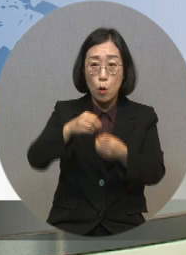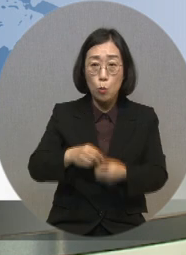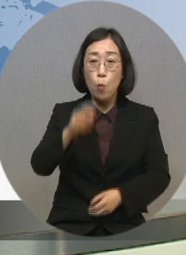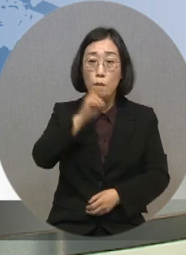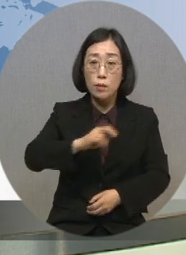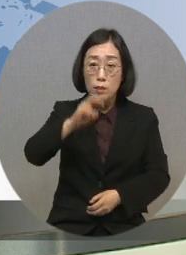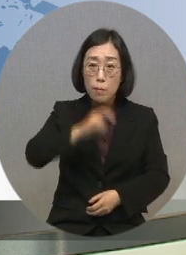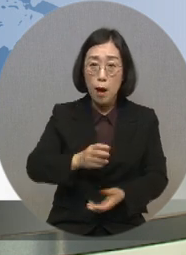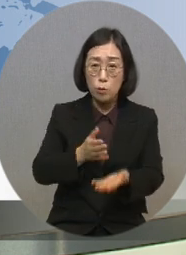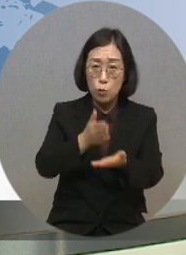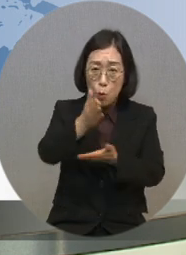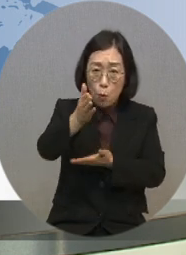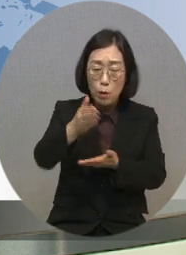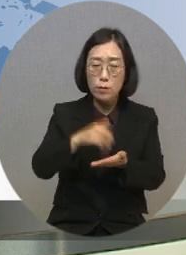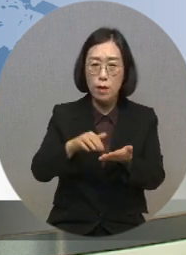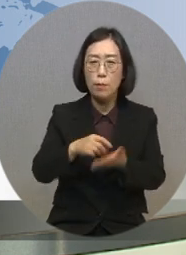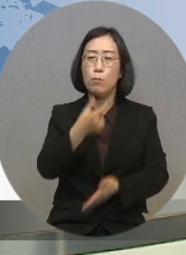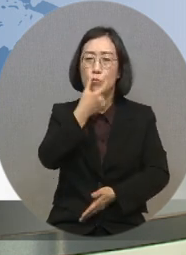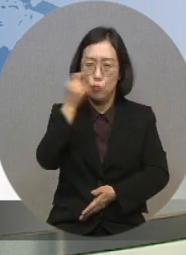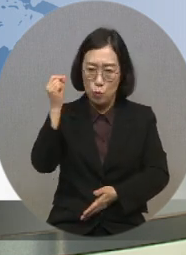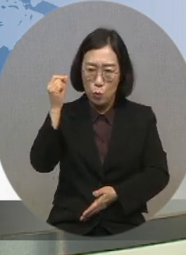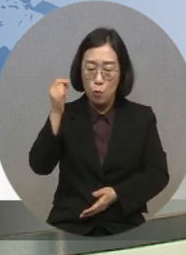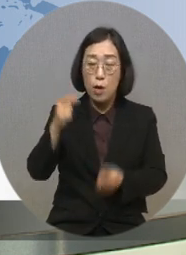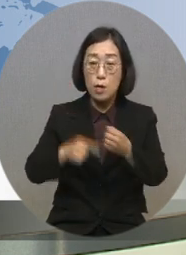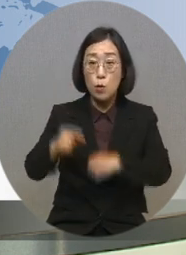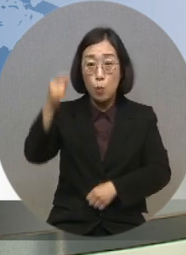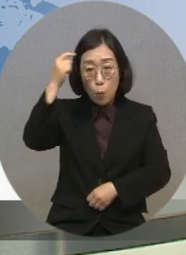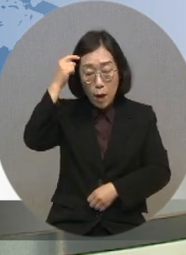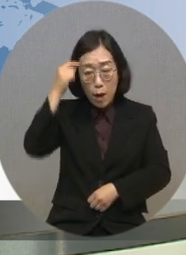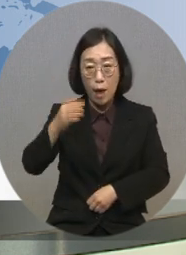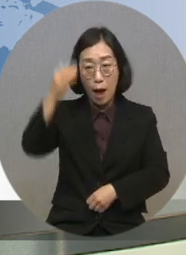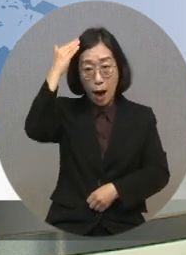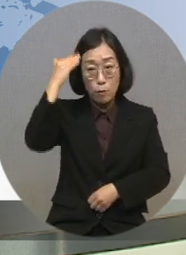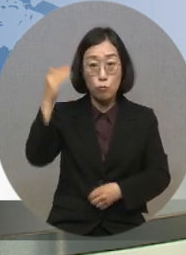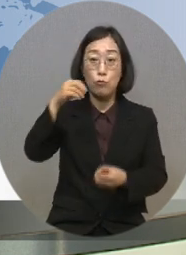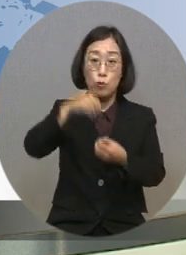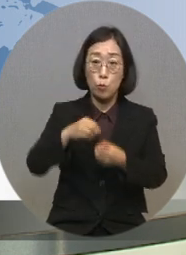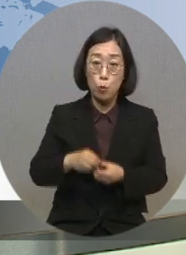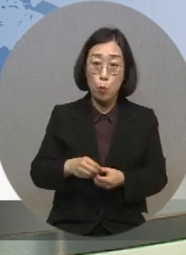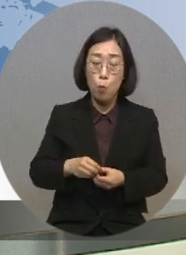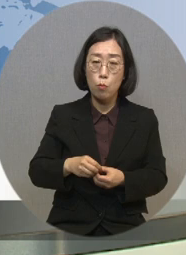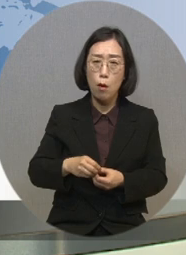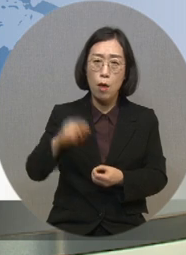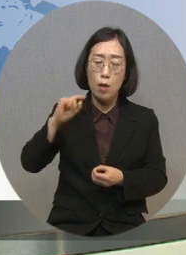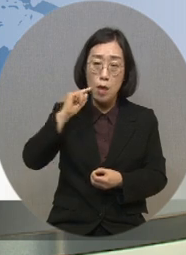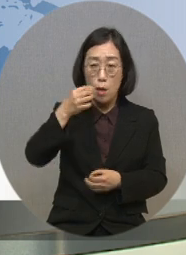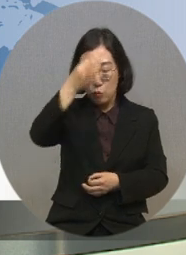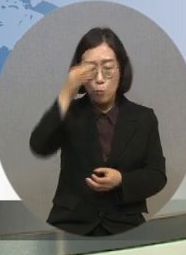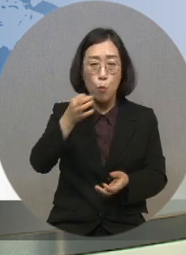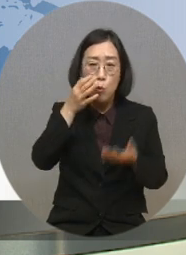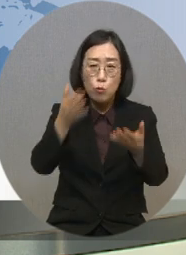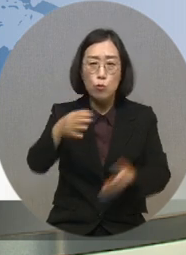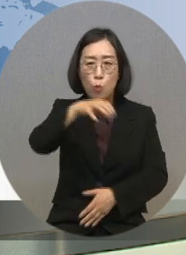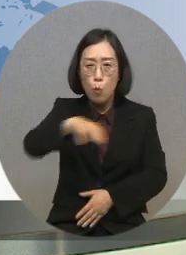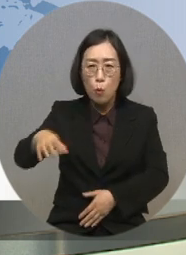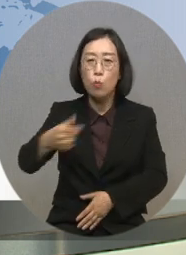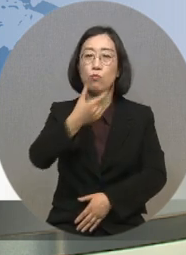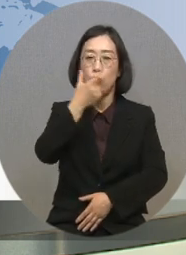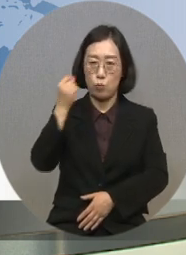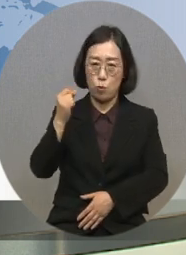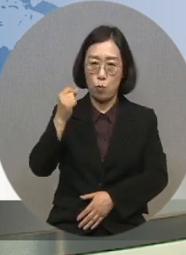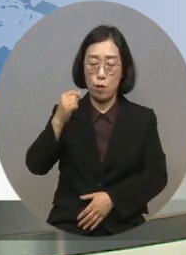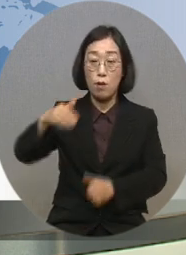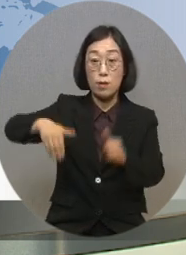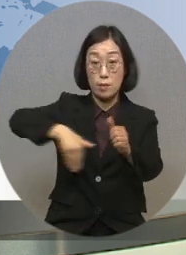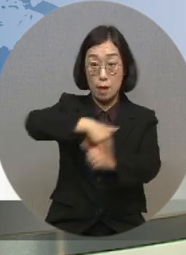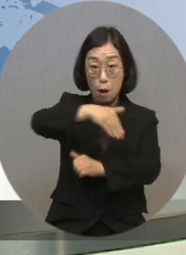예술가는 많지 않은데요 그 이유가 국학 연주자들이 설 무대가 없기 때문이라고 합니다 이러한 현실 속에